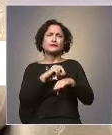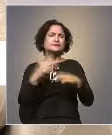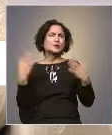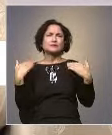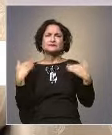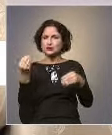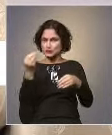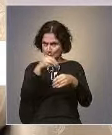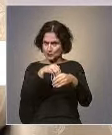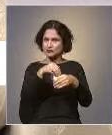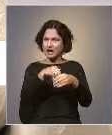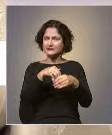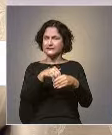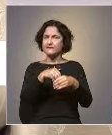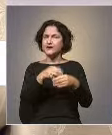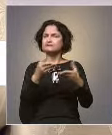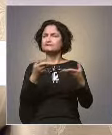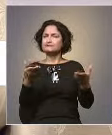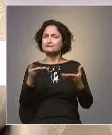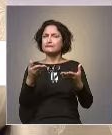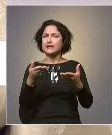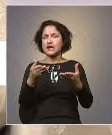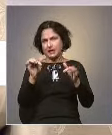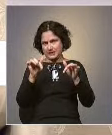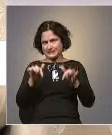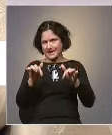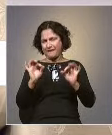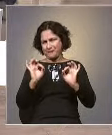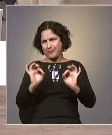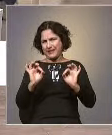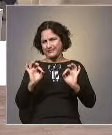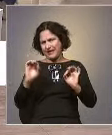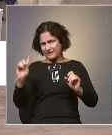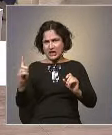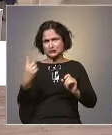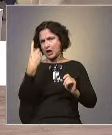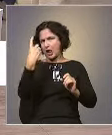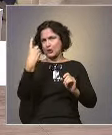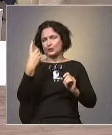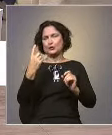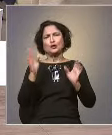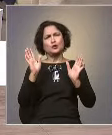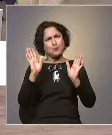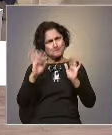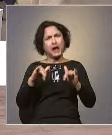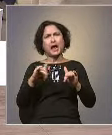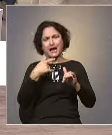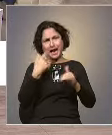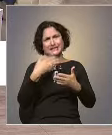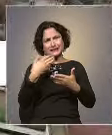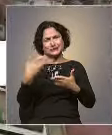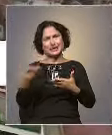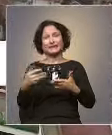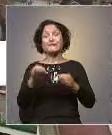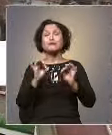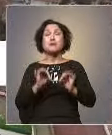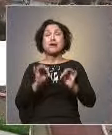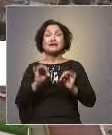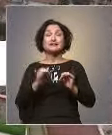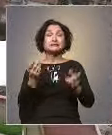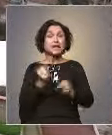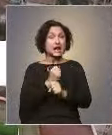че всичко е на много начален етап, но все пак това, което може да ни кажете към този момент? В момента се разработва в